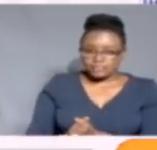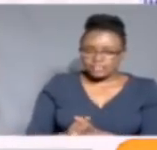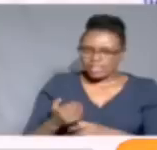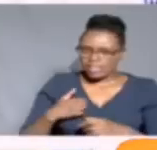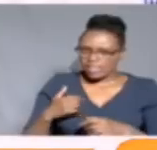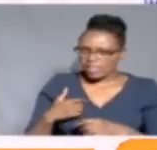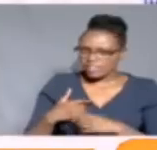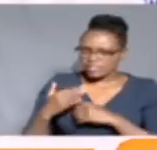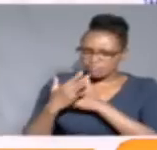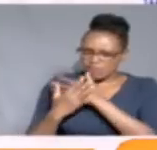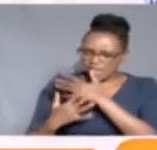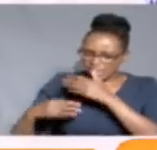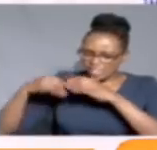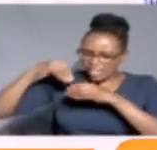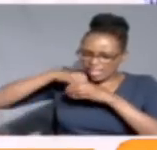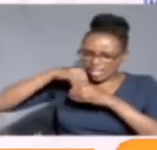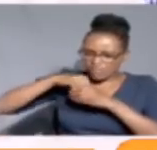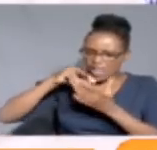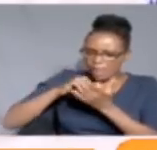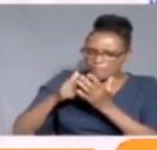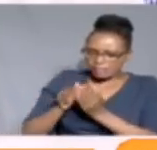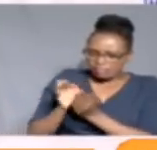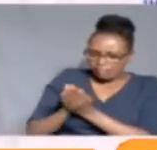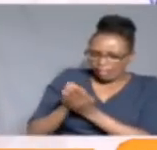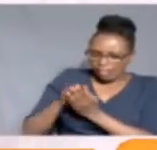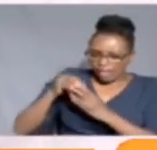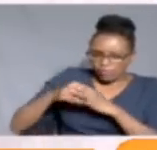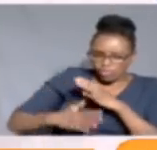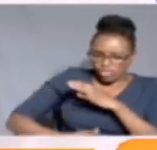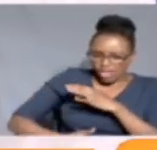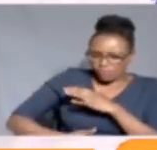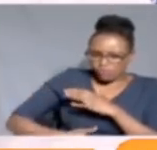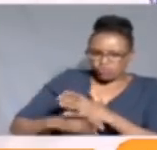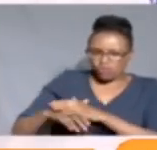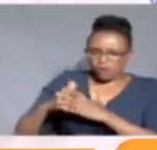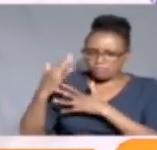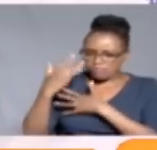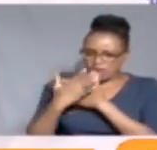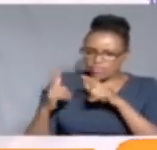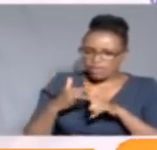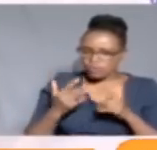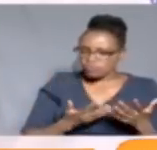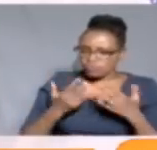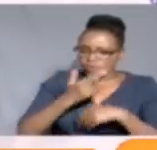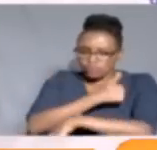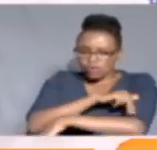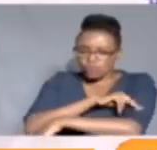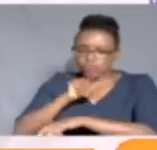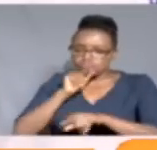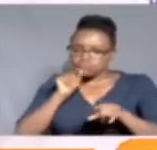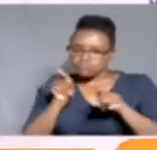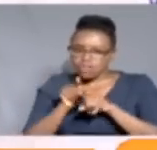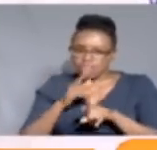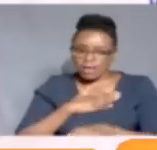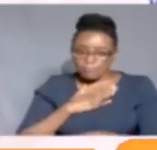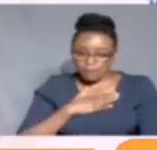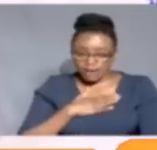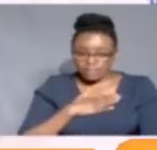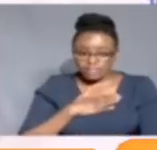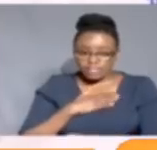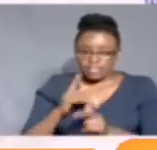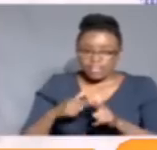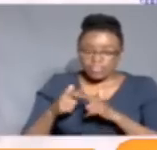alimwagika damu na ndani ikarungulia kwa tumbo. Akaenda osi, akaenda na bradhangu.